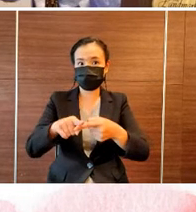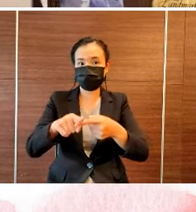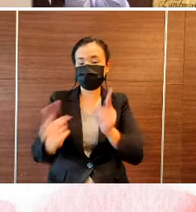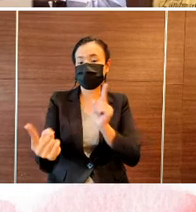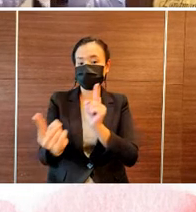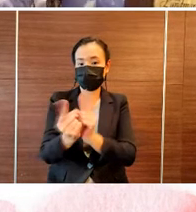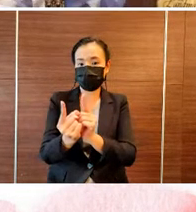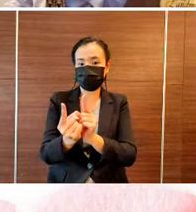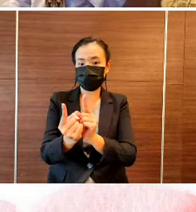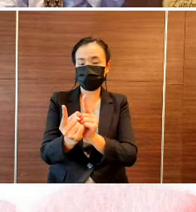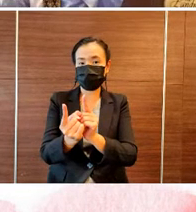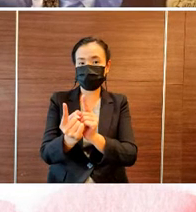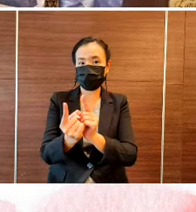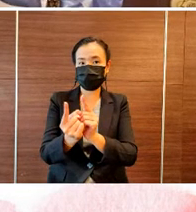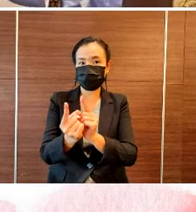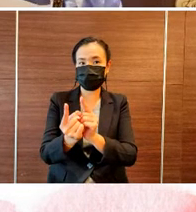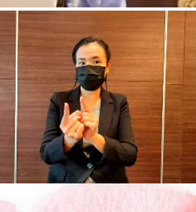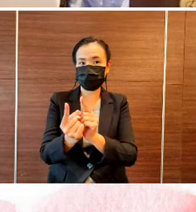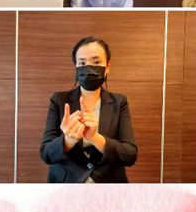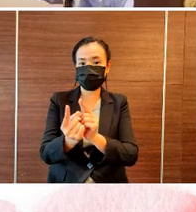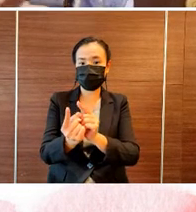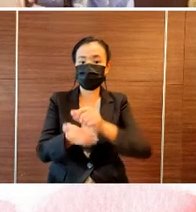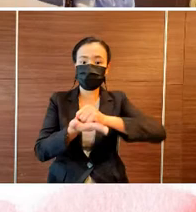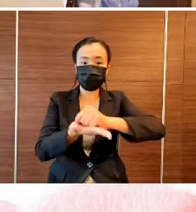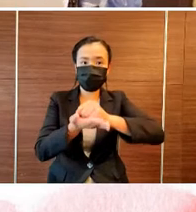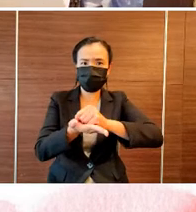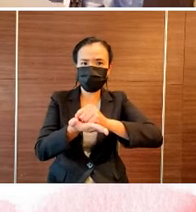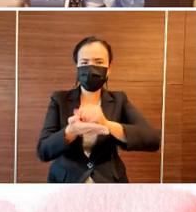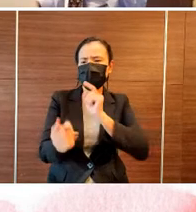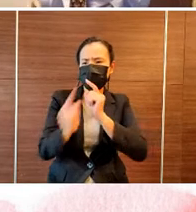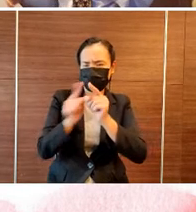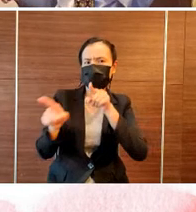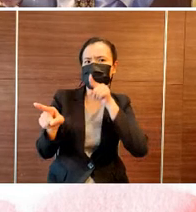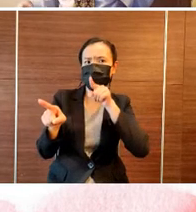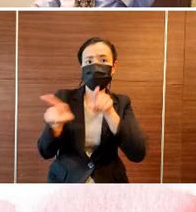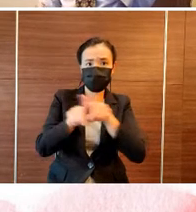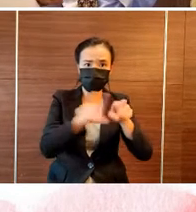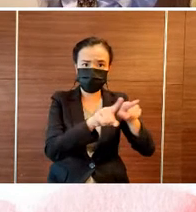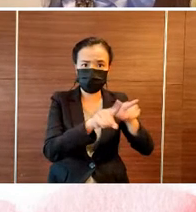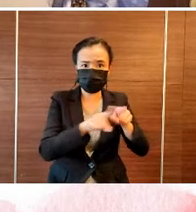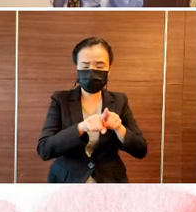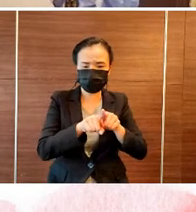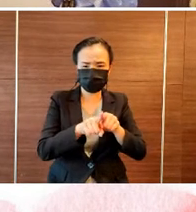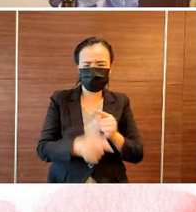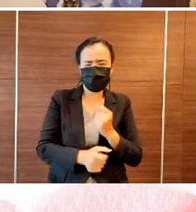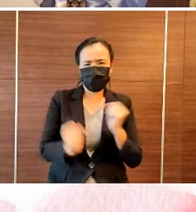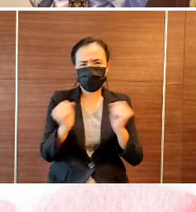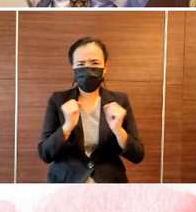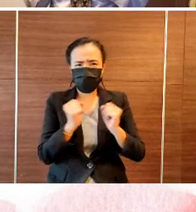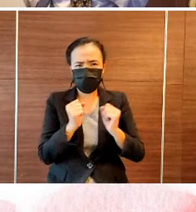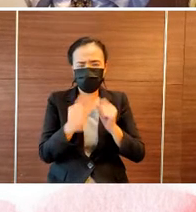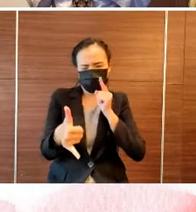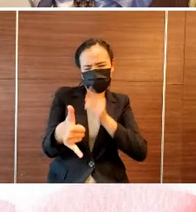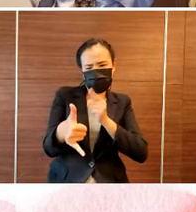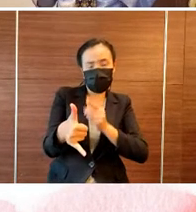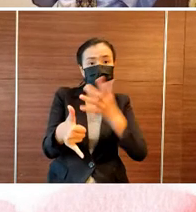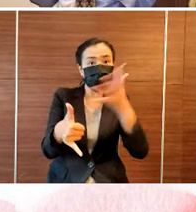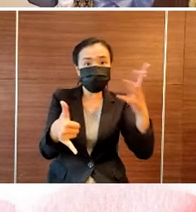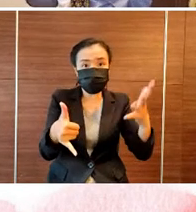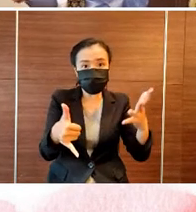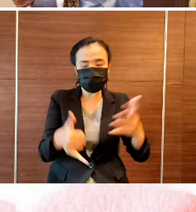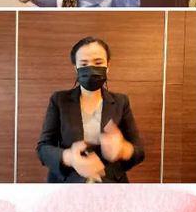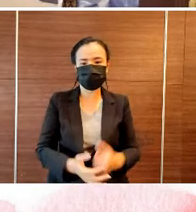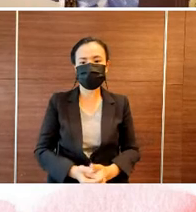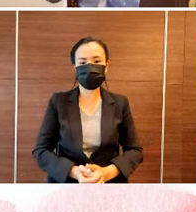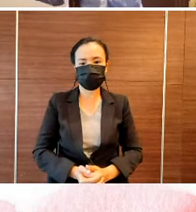ครับก็ accept นะ accept จะพูดภาษาเดียวกันแล้วไม่มีการความกังวลเรื่องของการตีตาเลือกปฏิบัตินะครับนะ